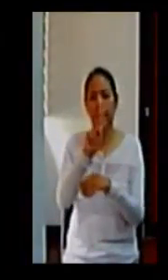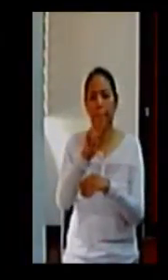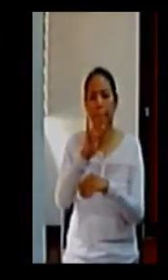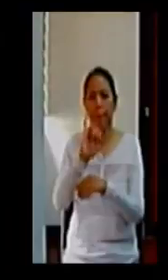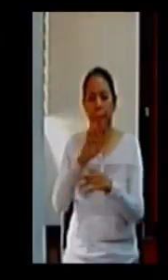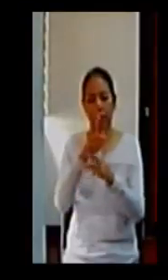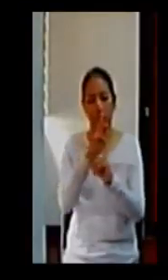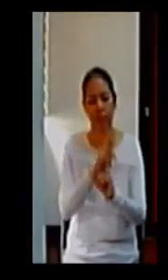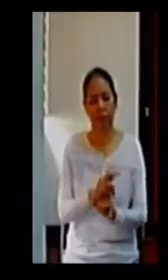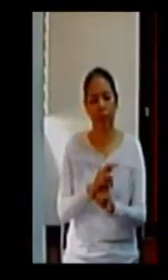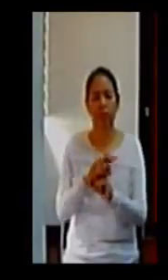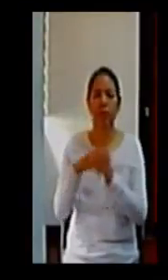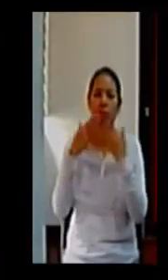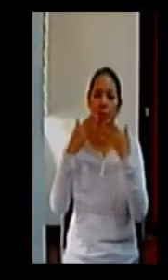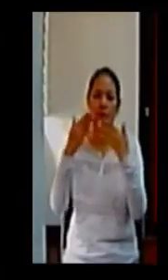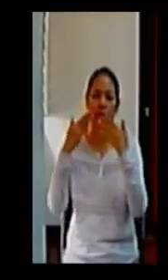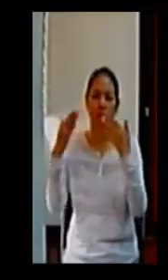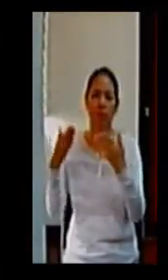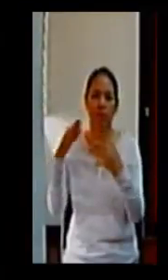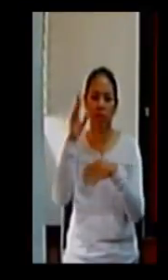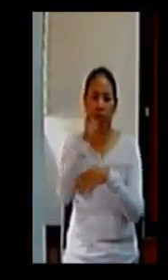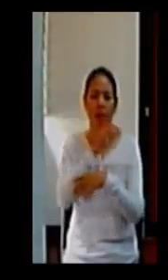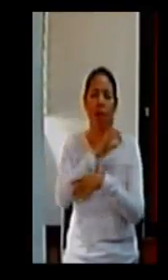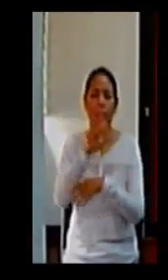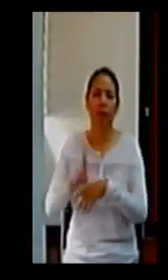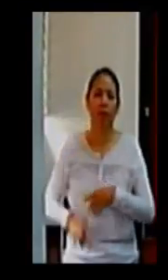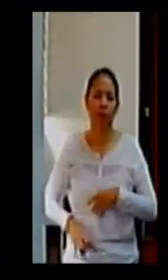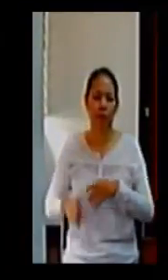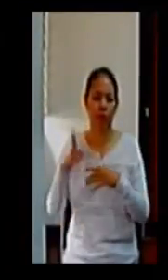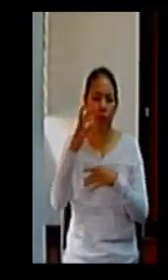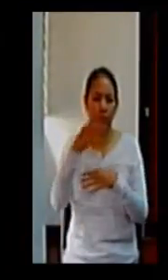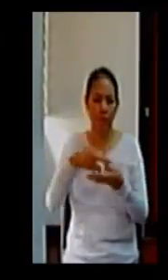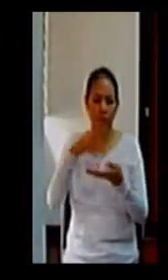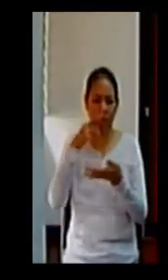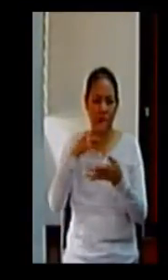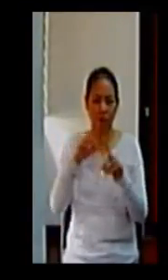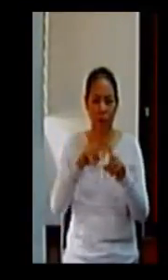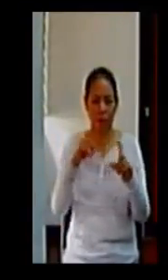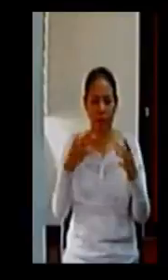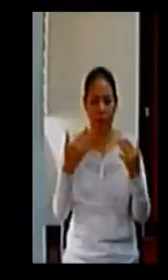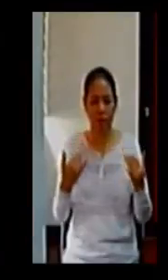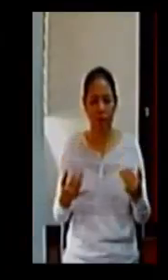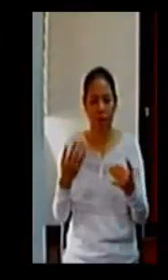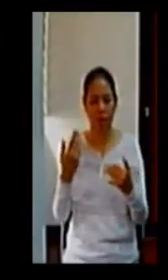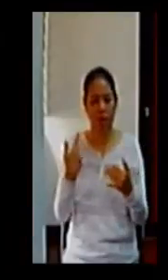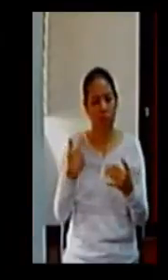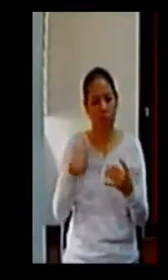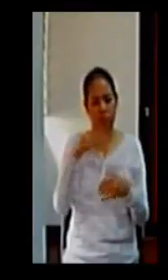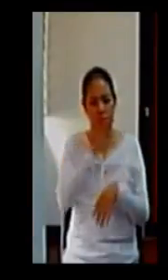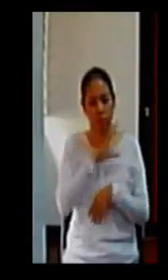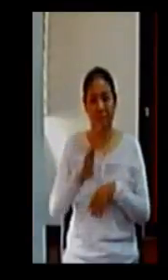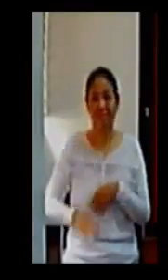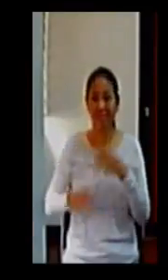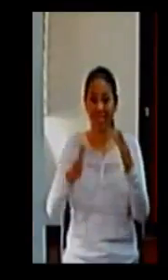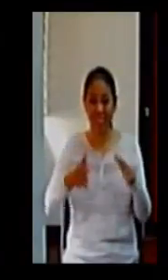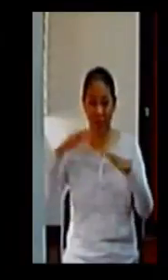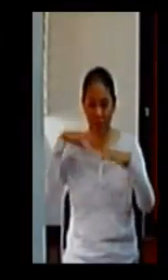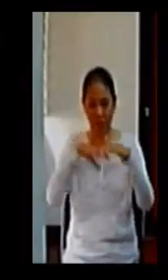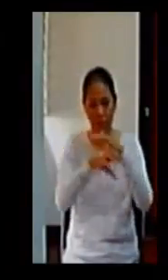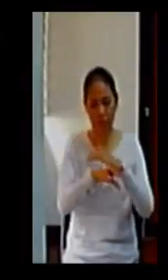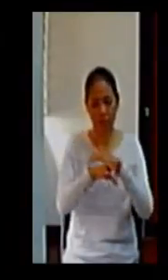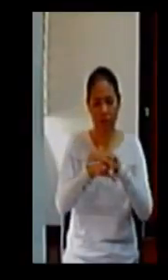ng palay. Ngunit ngayon, pumasok na ang Kristyanismo, ito na'y unti-unting nawawala at minsay